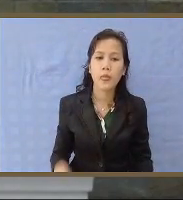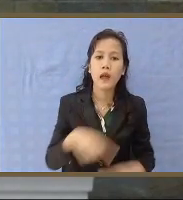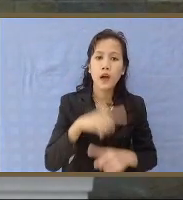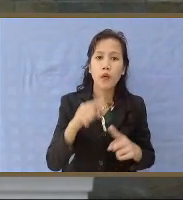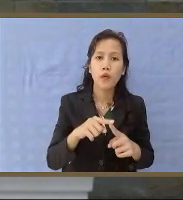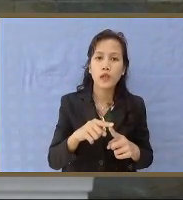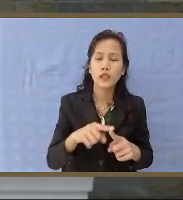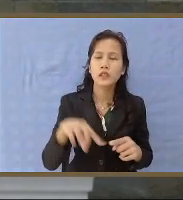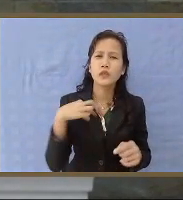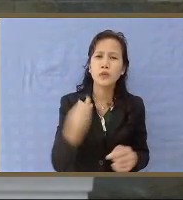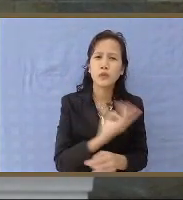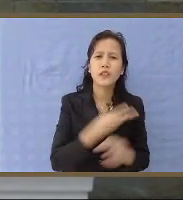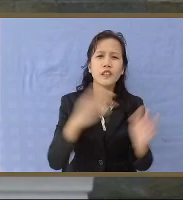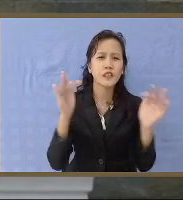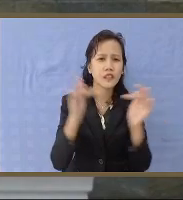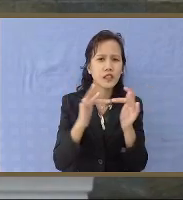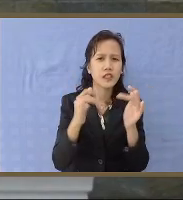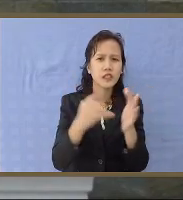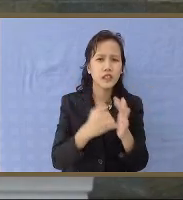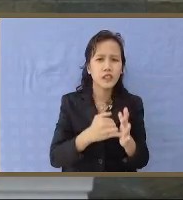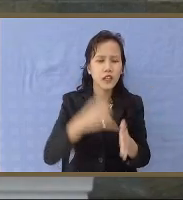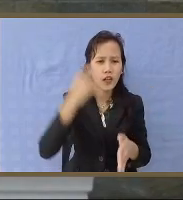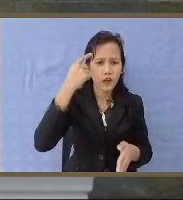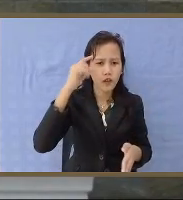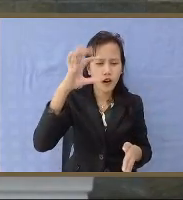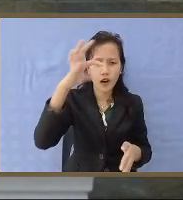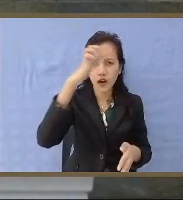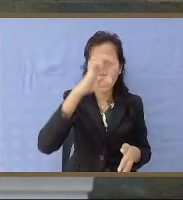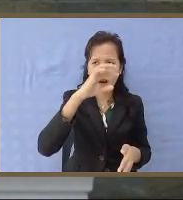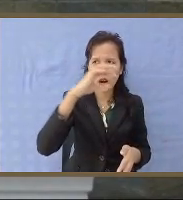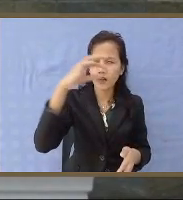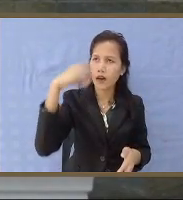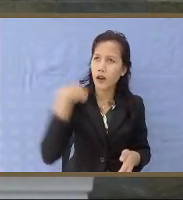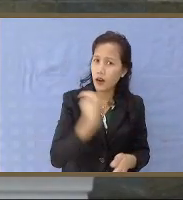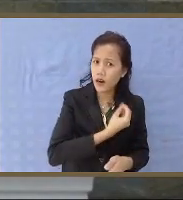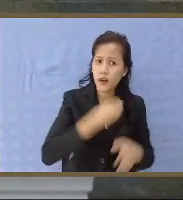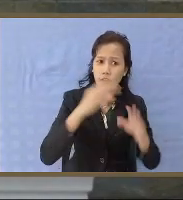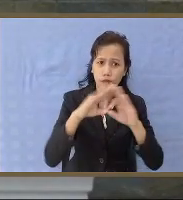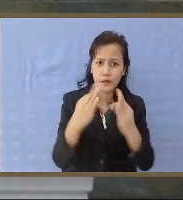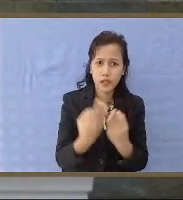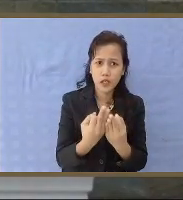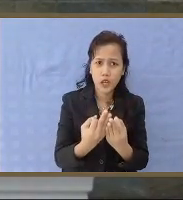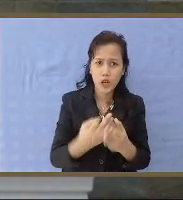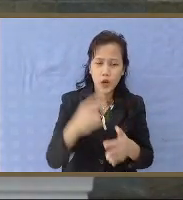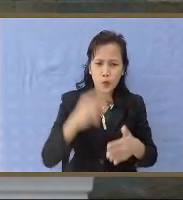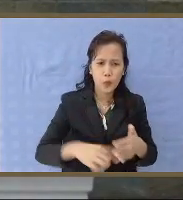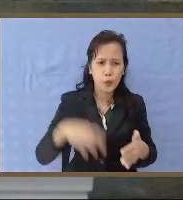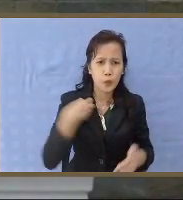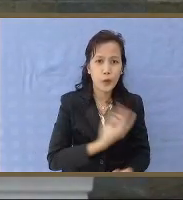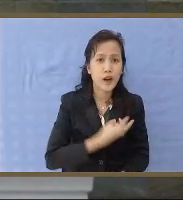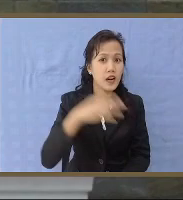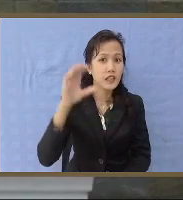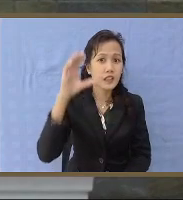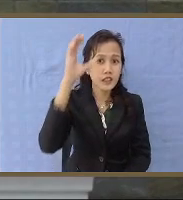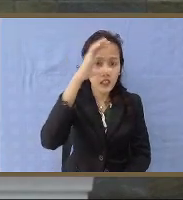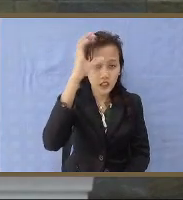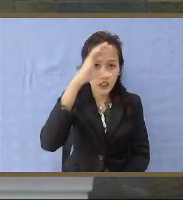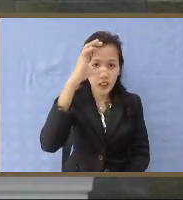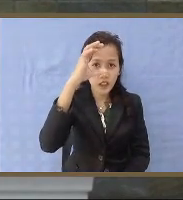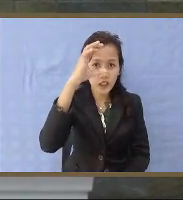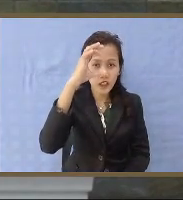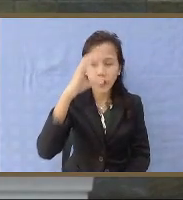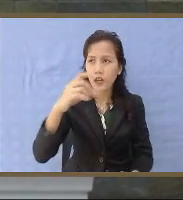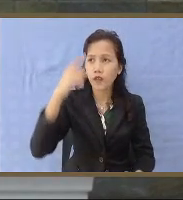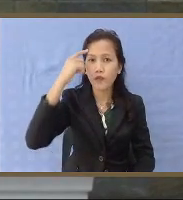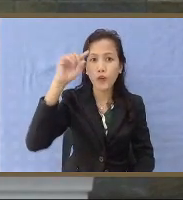What are you looking for in your family? Ano yung inahanap po natin sa ating pamilya? Ano yung gusto nating mangyari sa ating pamilya? Ano yung